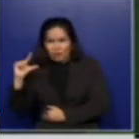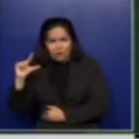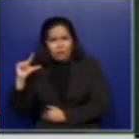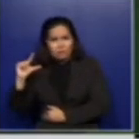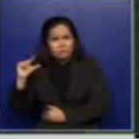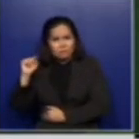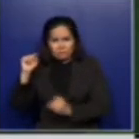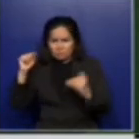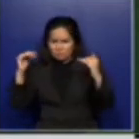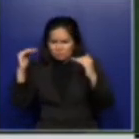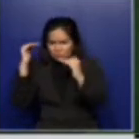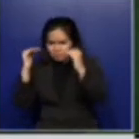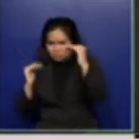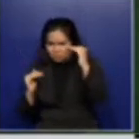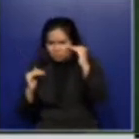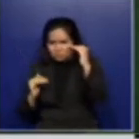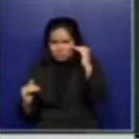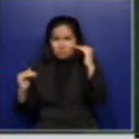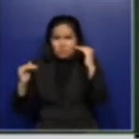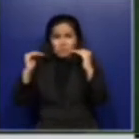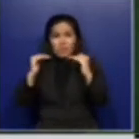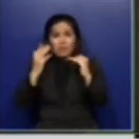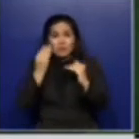งว่าเงินมันขาดไปอีก